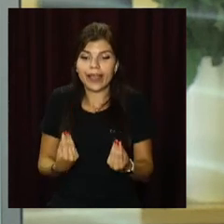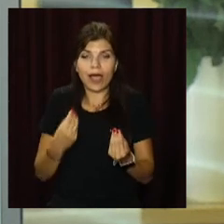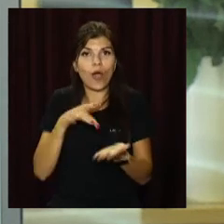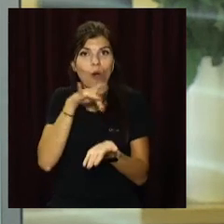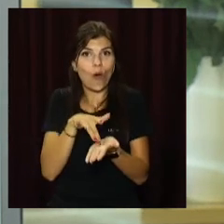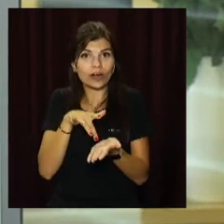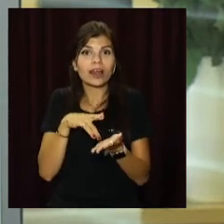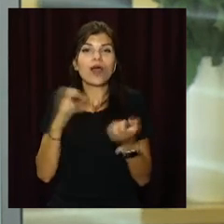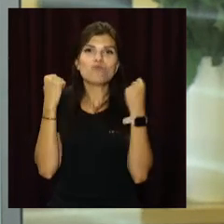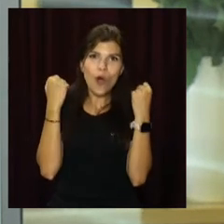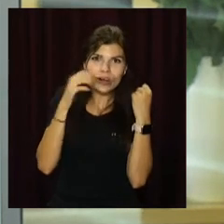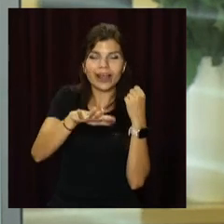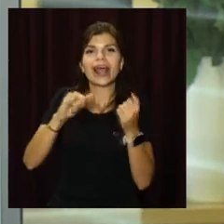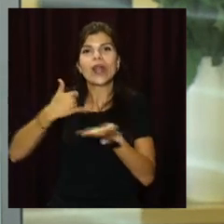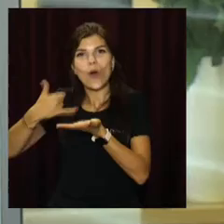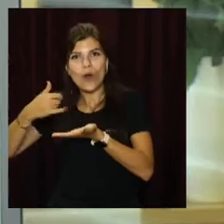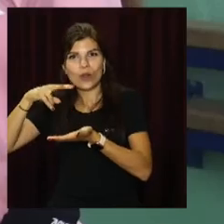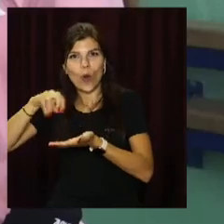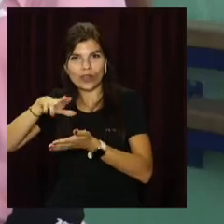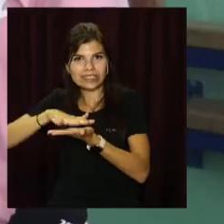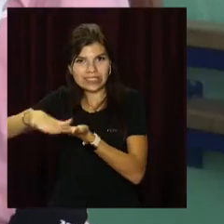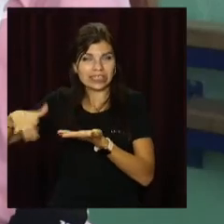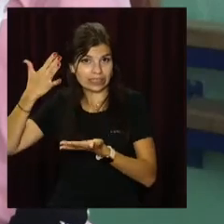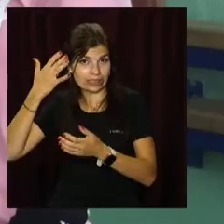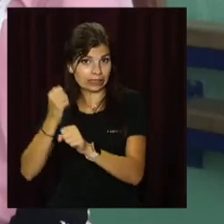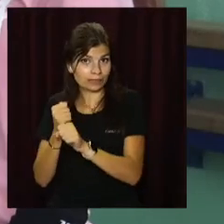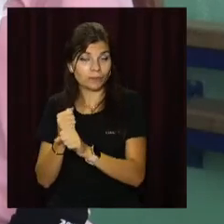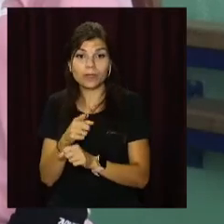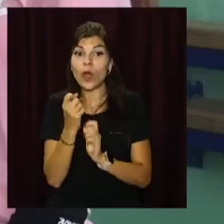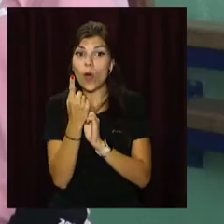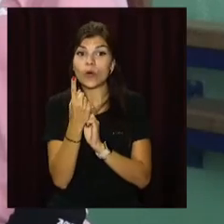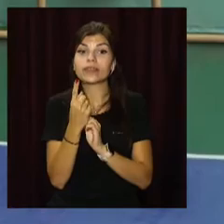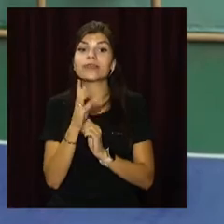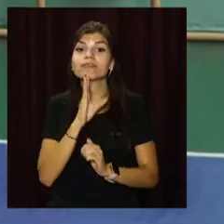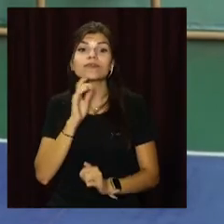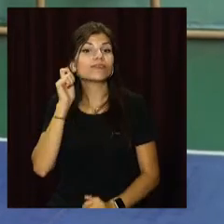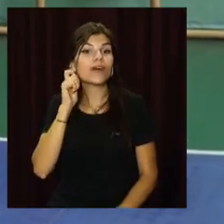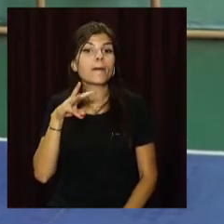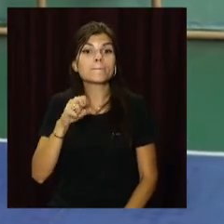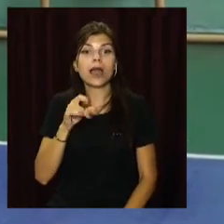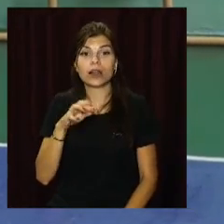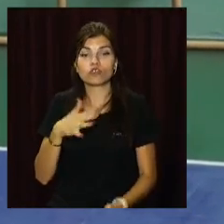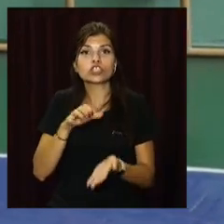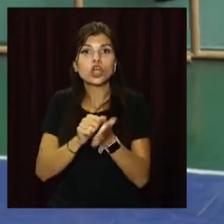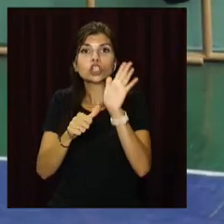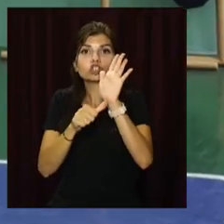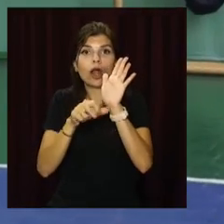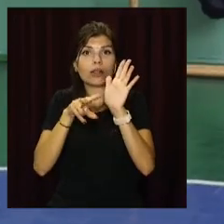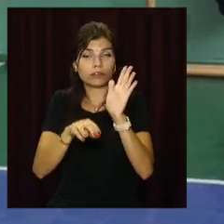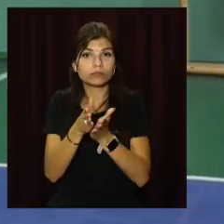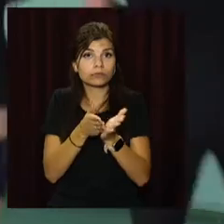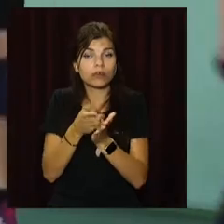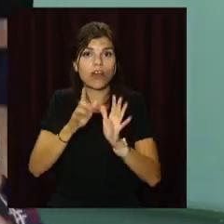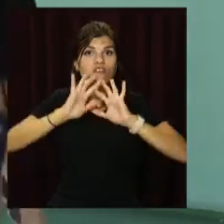льодову арену модернізують до кінця року. 11-річна Марія Білошапкіна вже 6 років займається волейболом. Вона